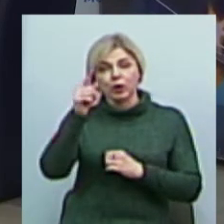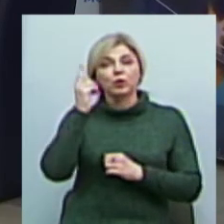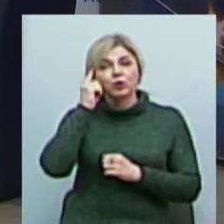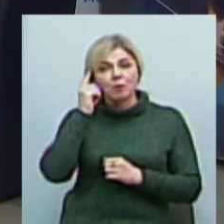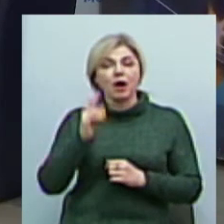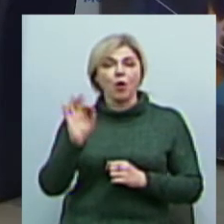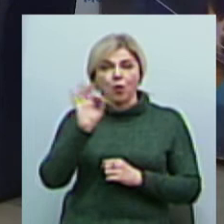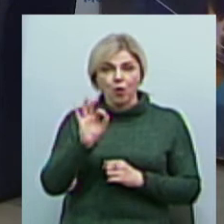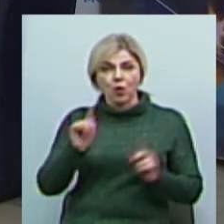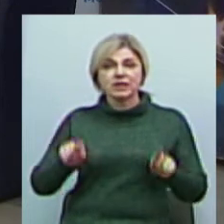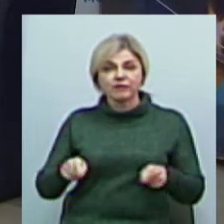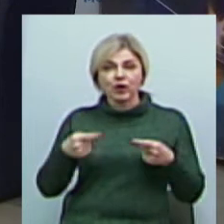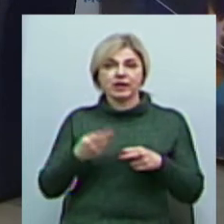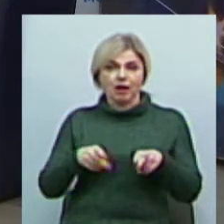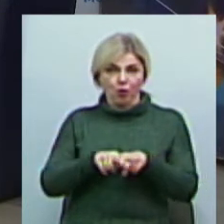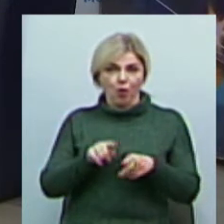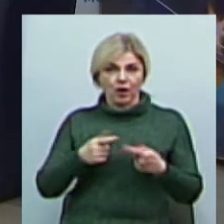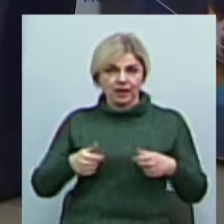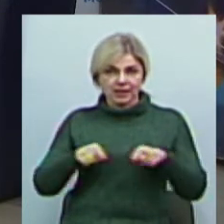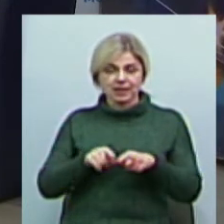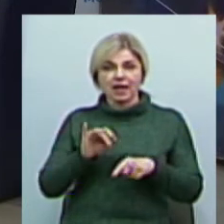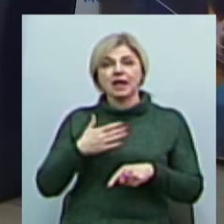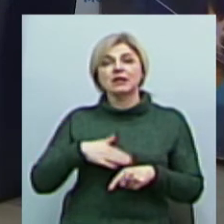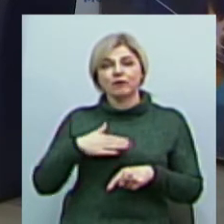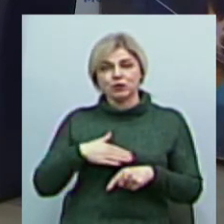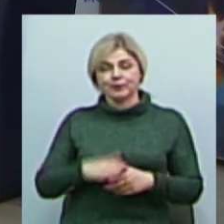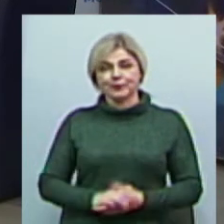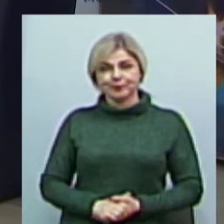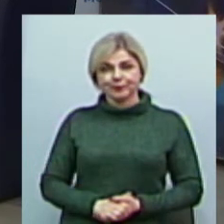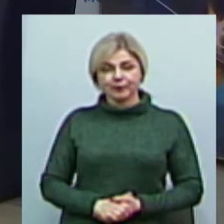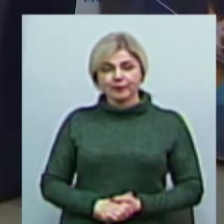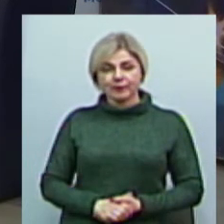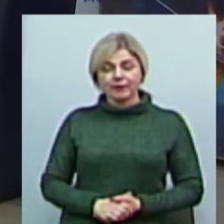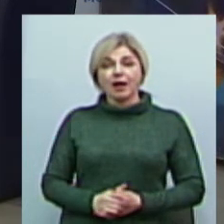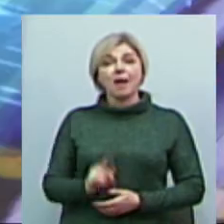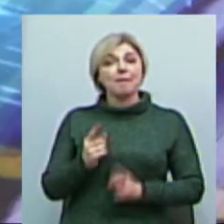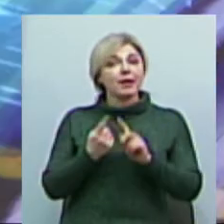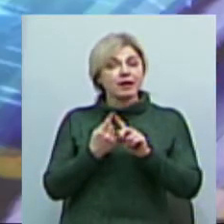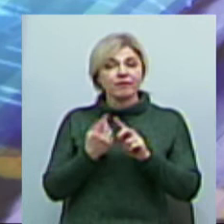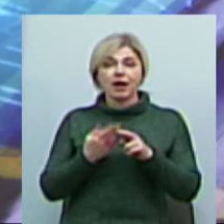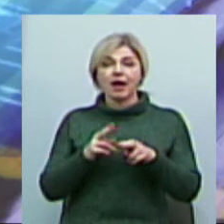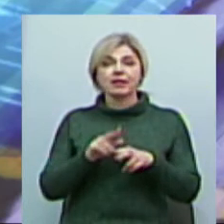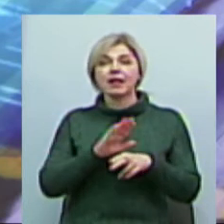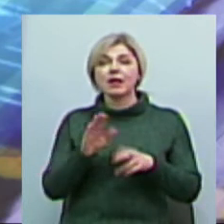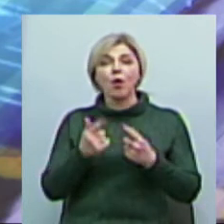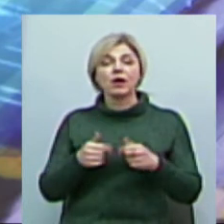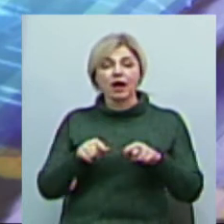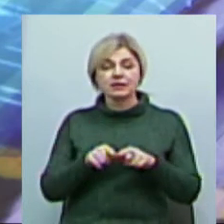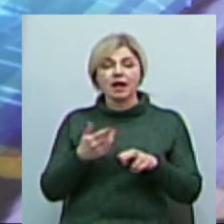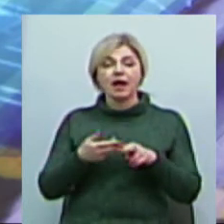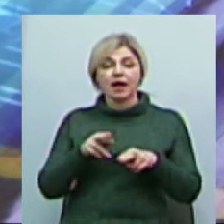таку організацію? Ну і для чого? Я думаю, тут довго можна говорити. Во-первых, это не организация, это